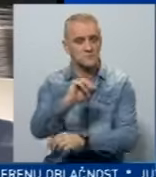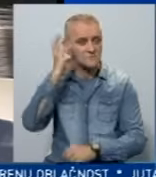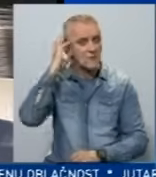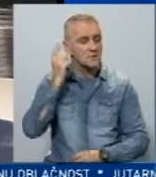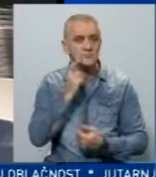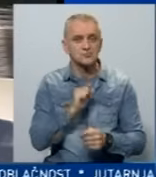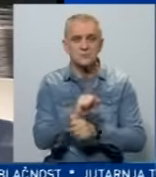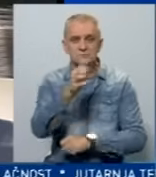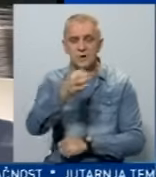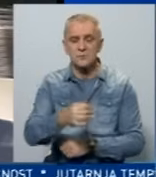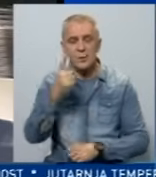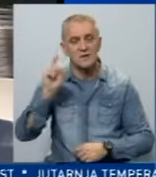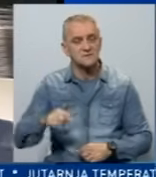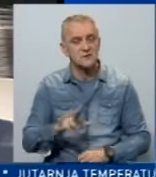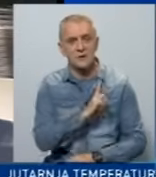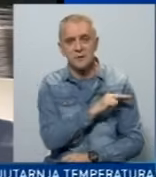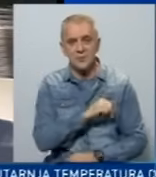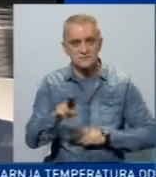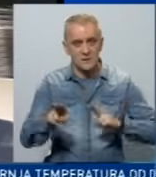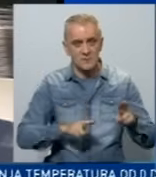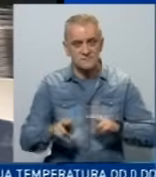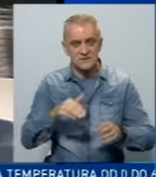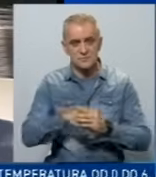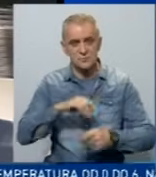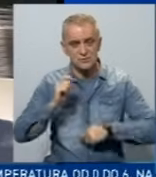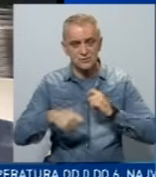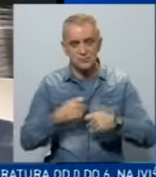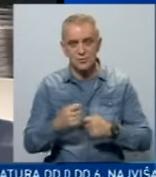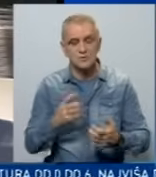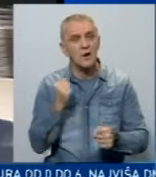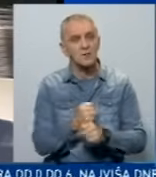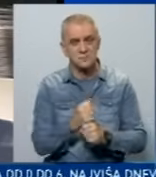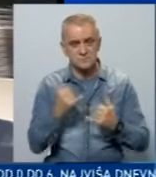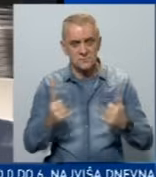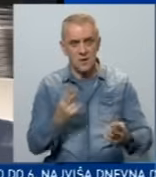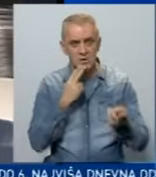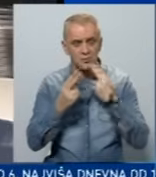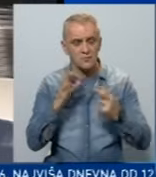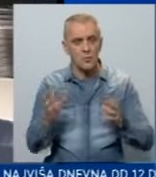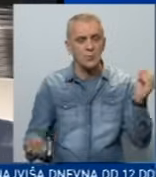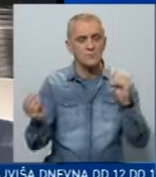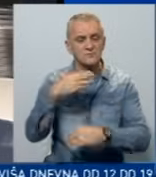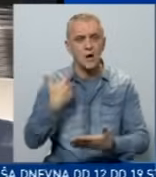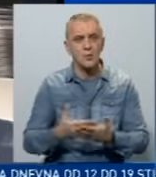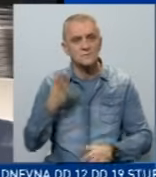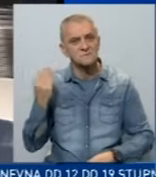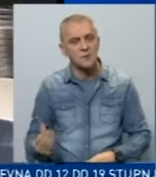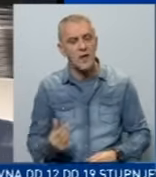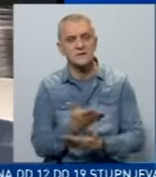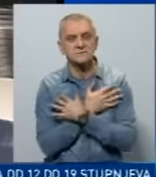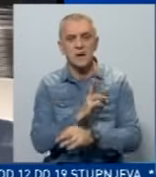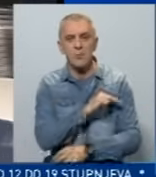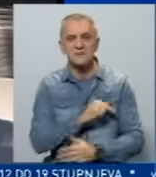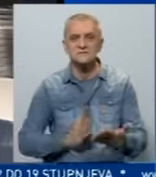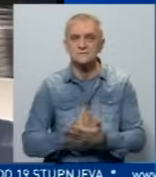Predstavnici vlade Zeničko-Dobojskog kantona i sindikata policije Ministarstva unutrašnjih poslova postigli su danas dogovor o povećanju osnovice